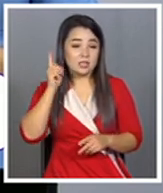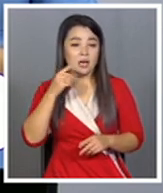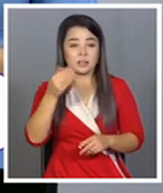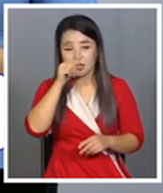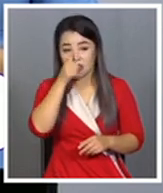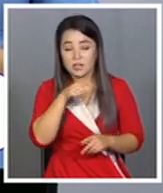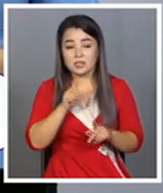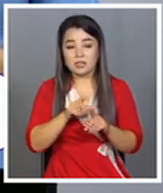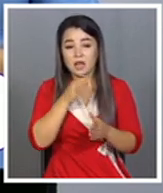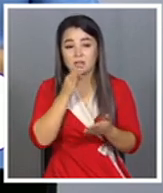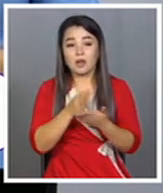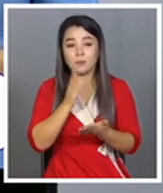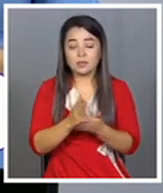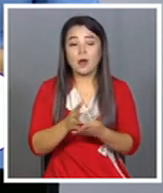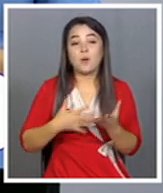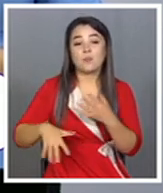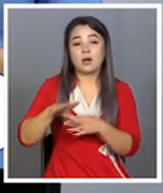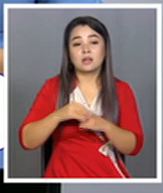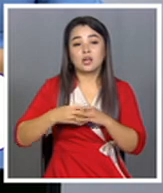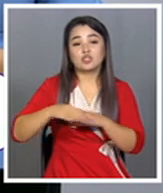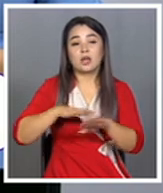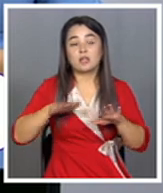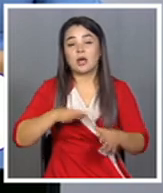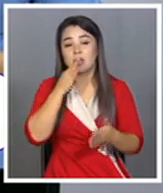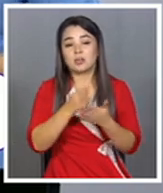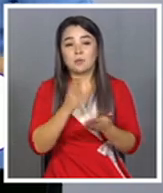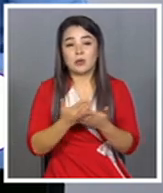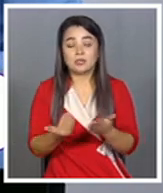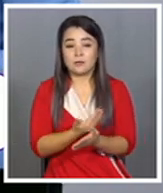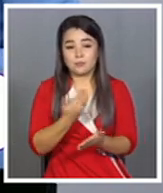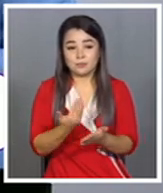тілінен аударғанда барлық жер деген мағынаны білдіреді.